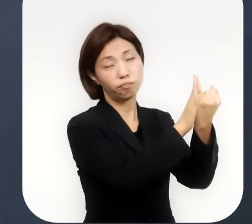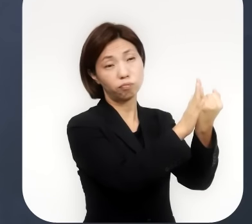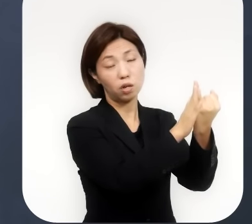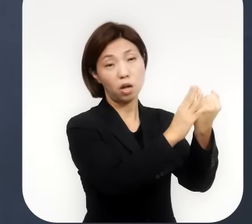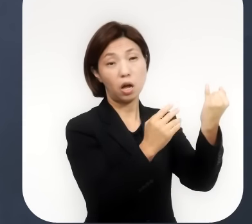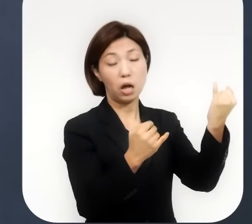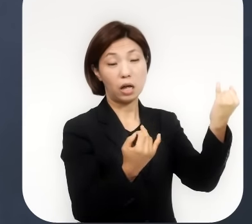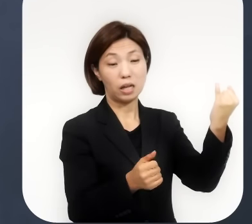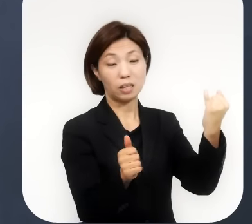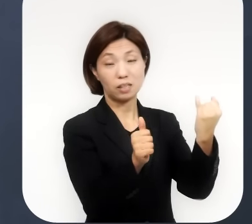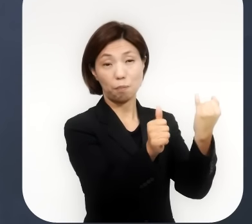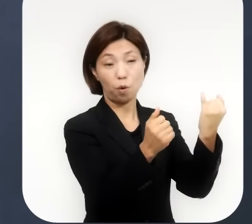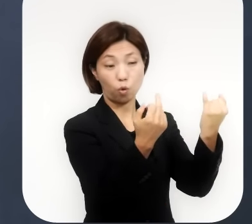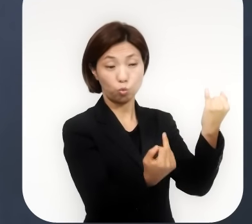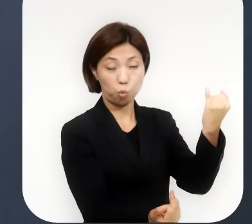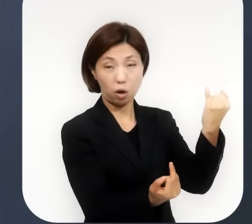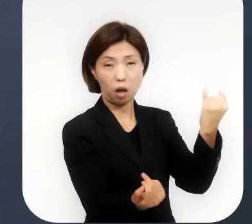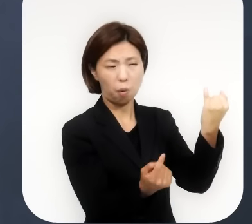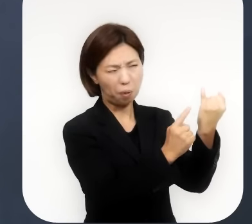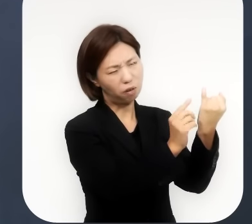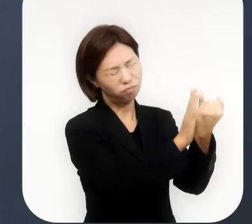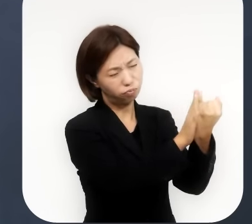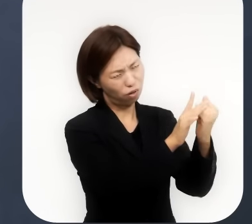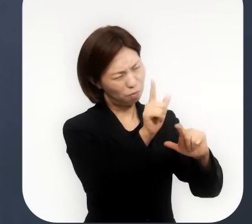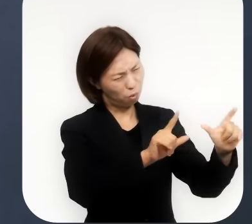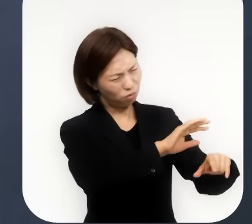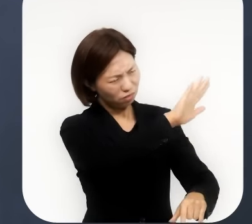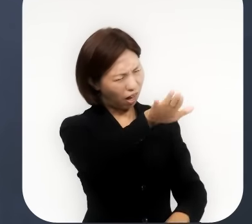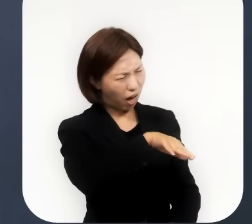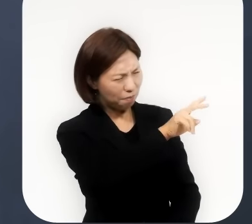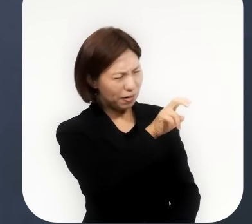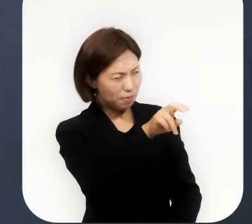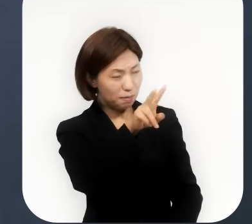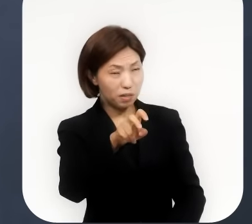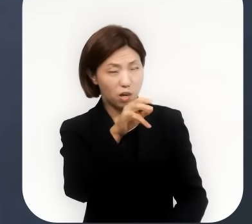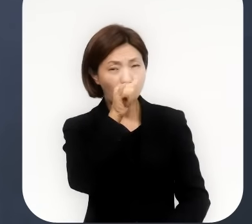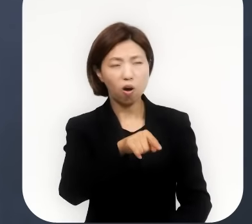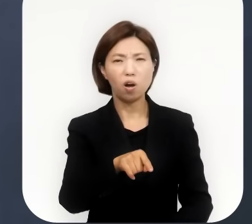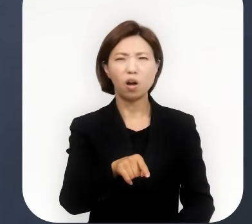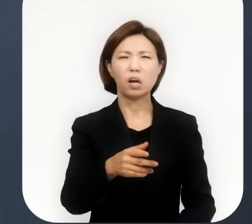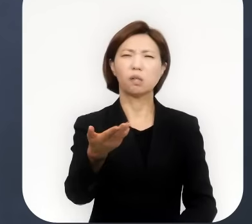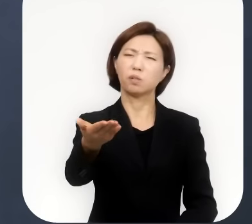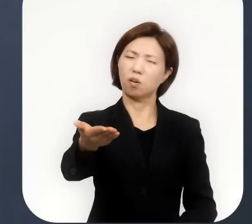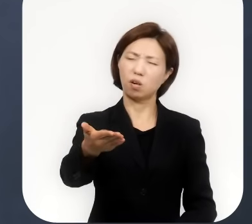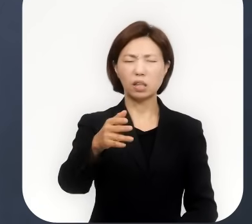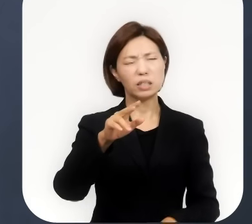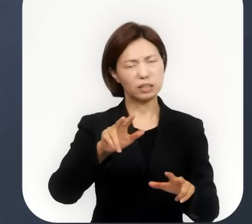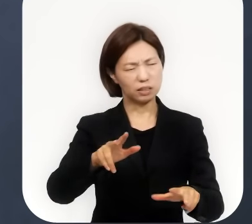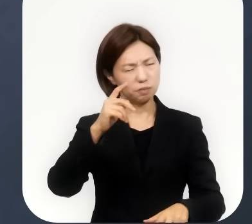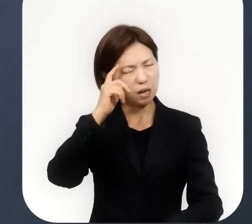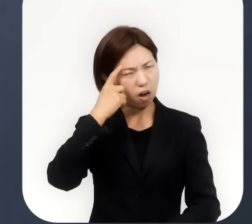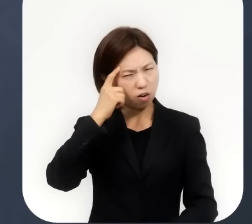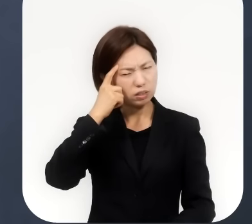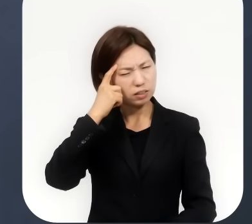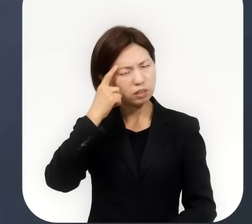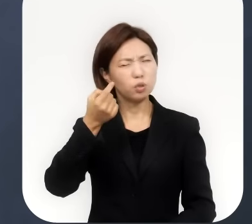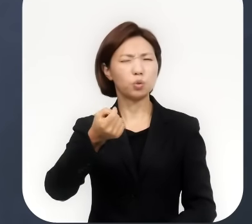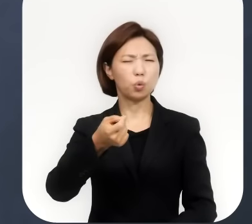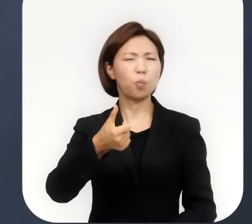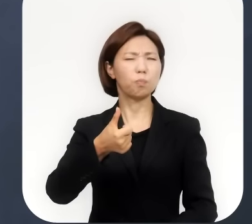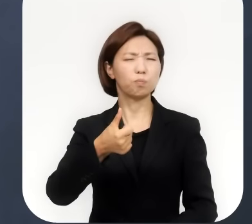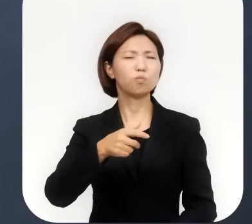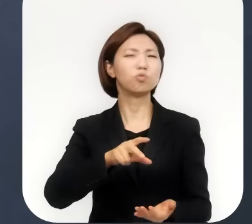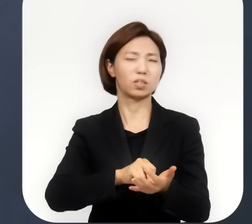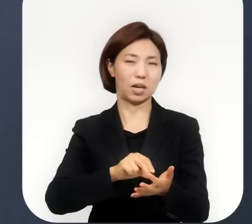자기 나름대로는 그 사람들이 문재인 같지만은 이런 몇 가지 얘기를 딱 보면 자기가 정신적으로